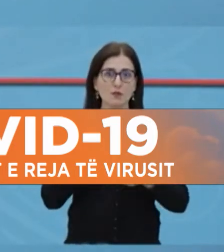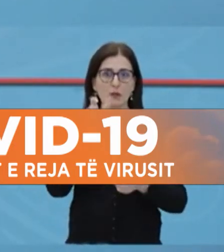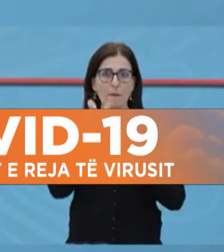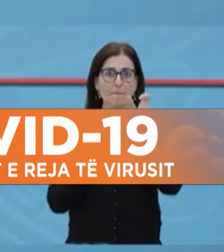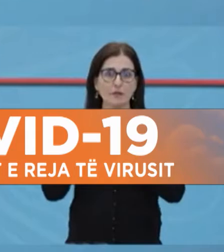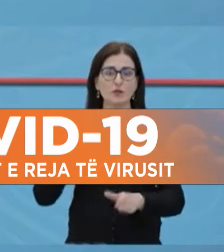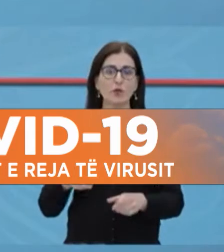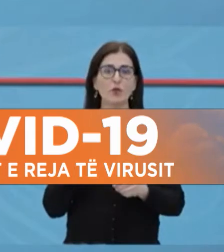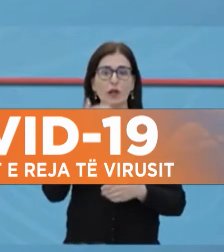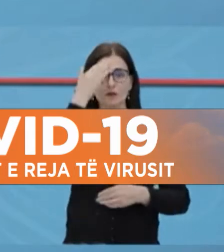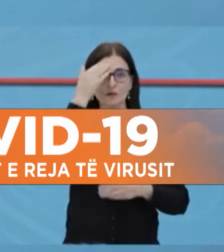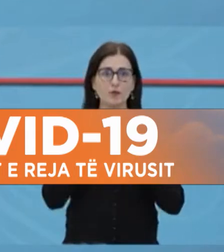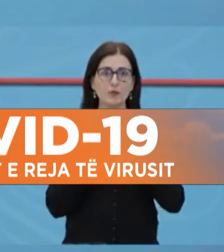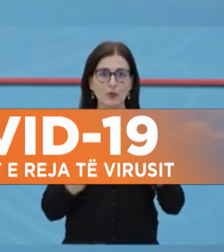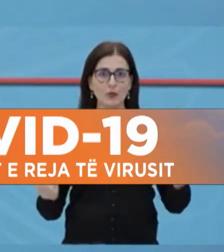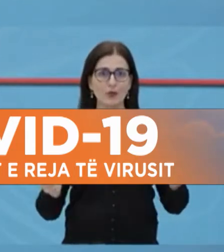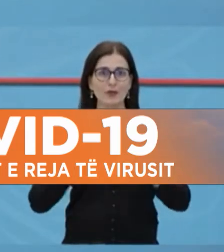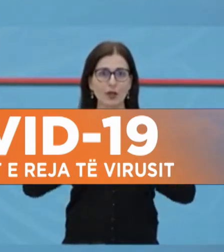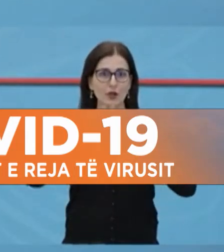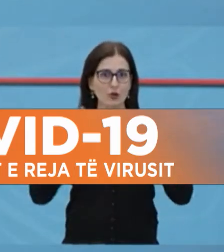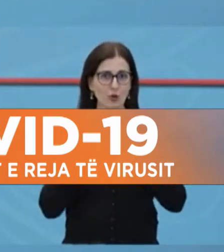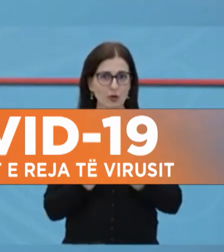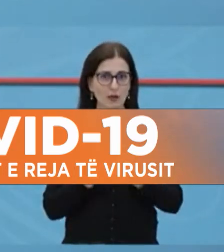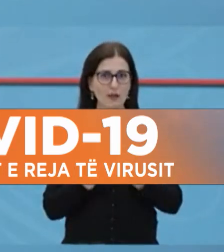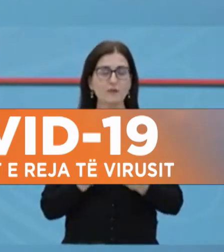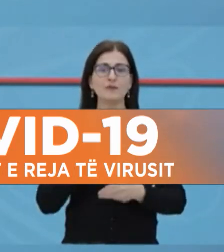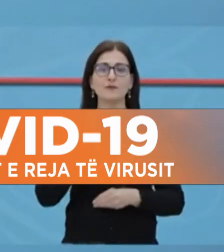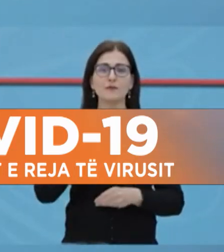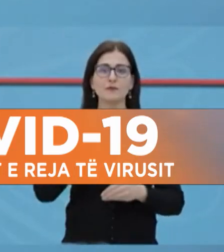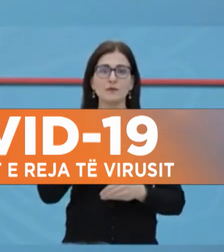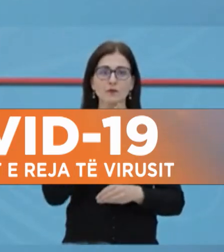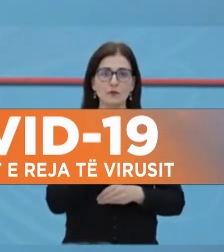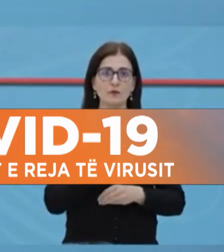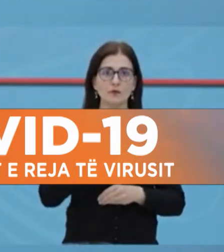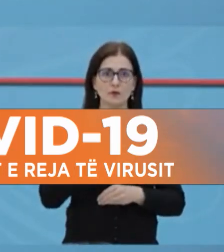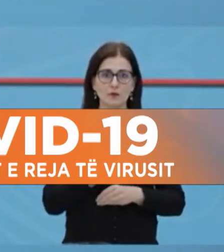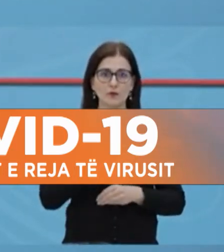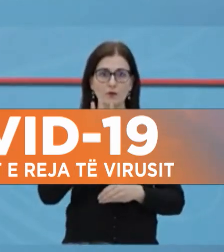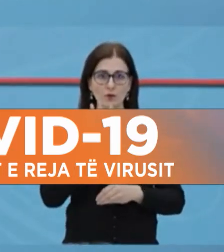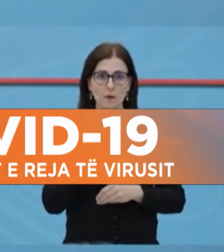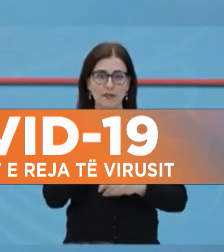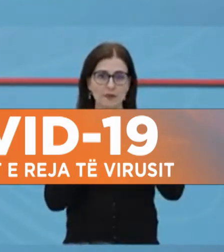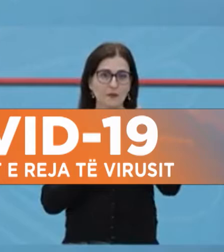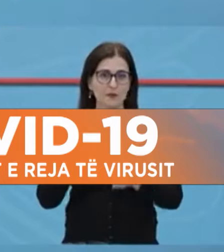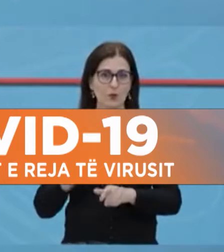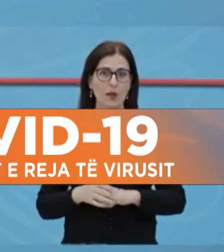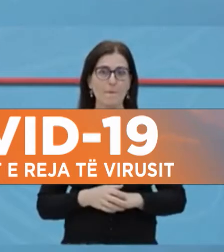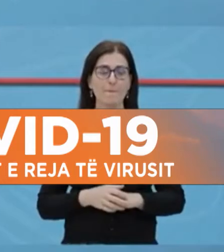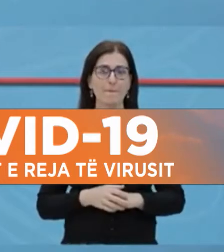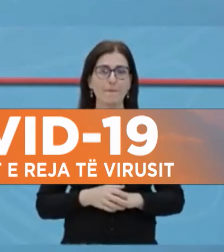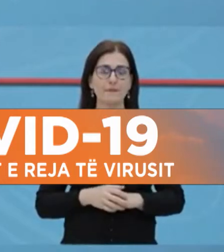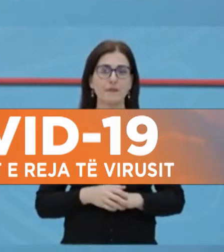16 pacientë të tjerë janë shtuar listës së të rikuperuarve dhe lista në total ka shkuar me 248